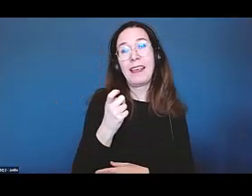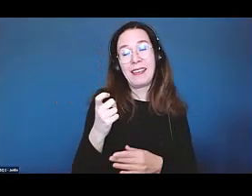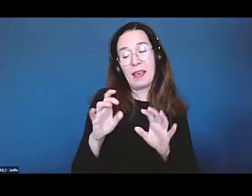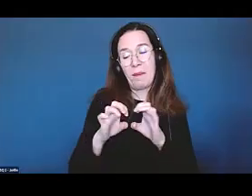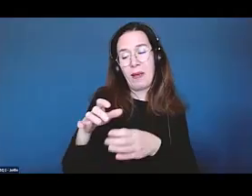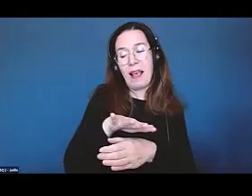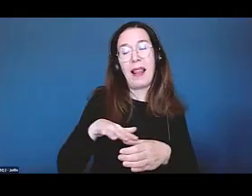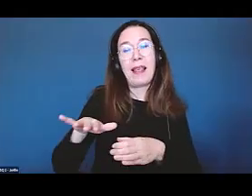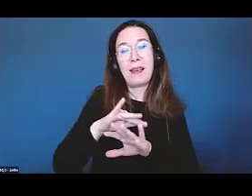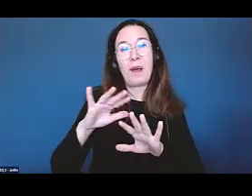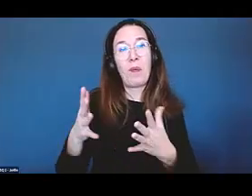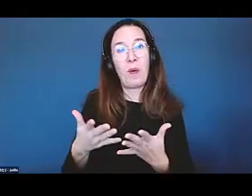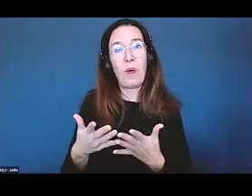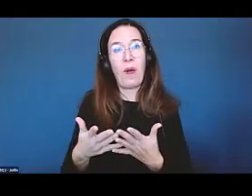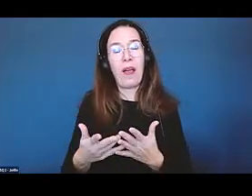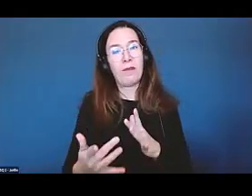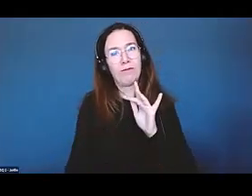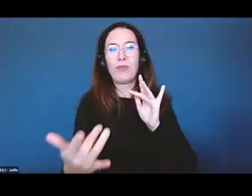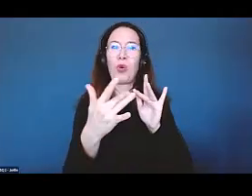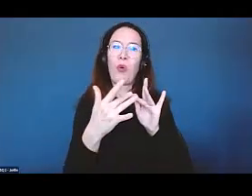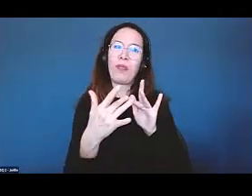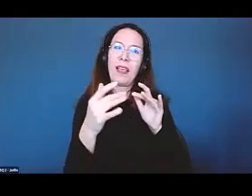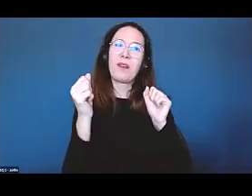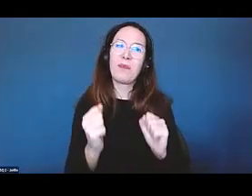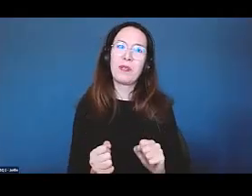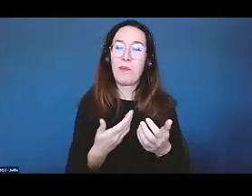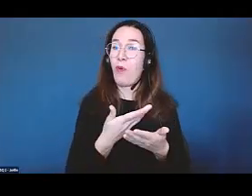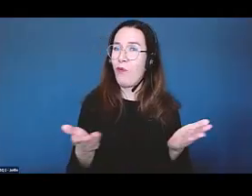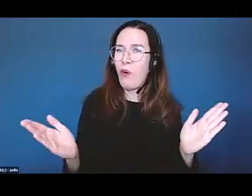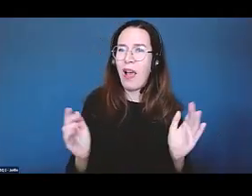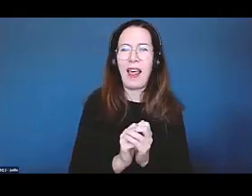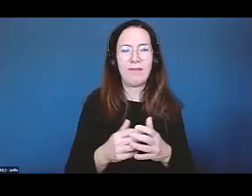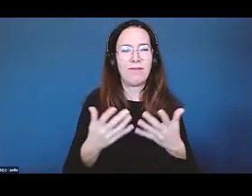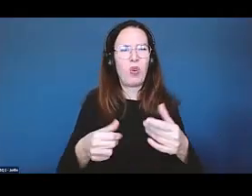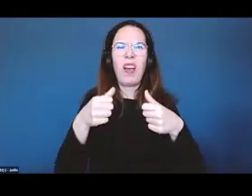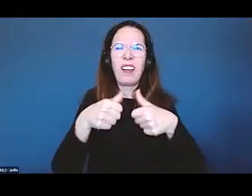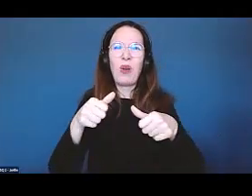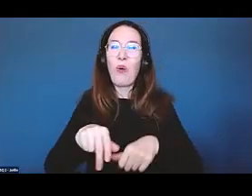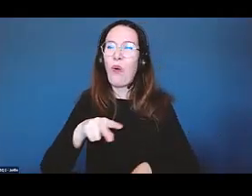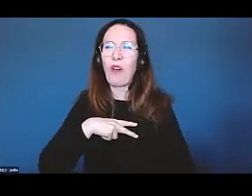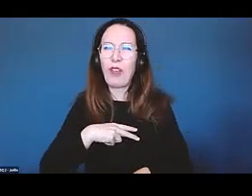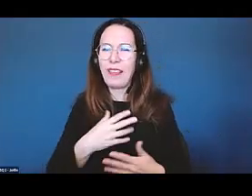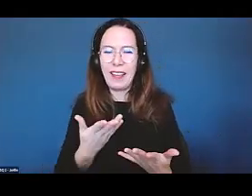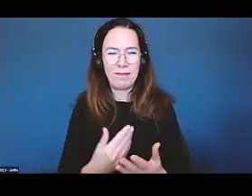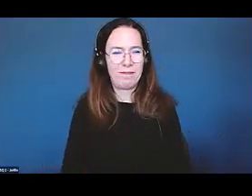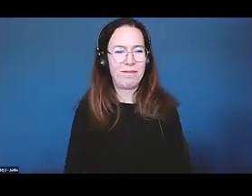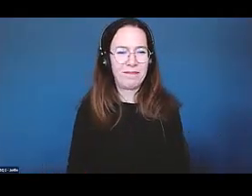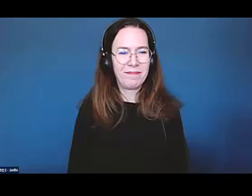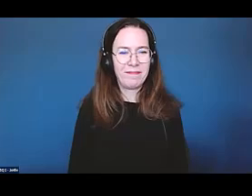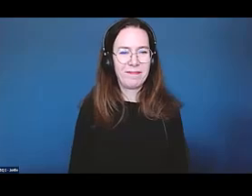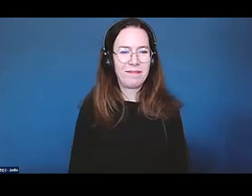invitons l'équipe à s'adresser à nous directement. Voilà mes coordonnées.